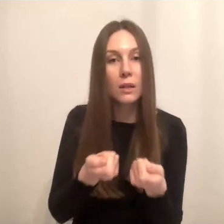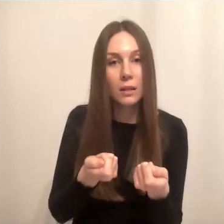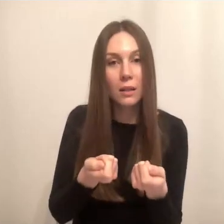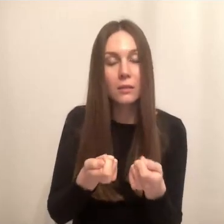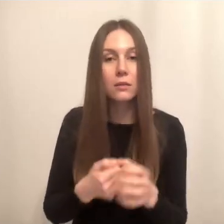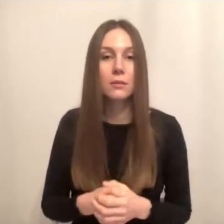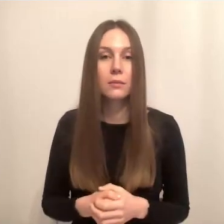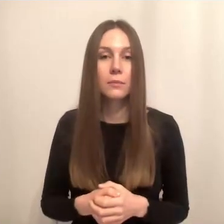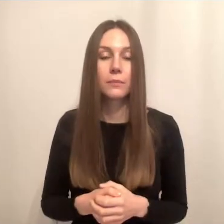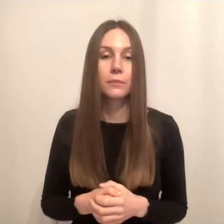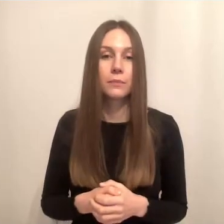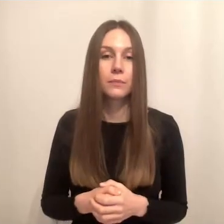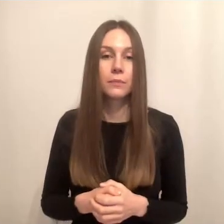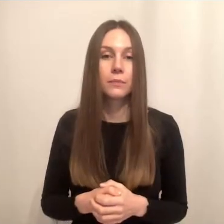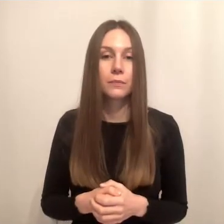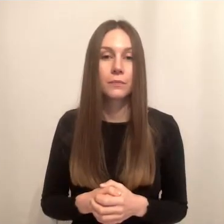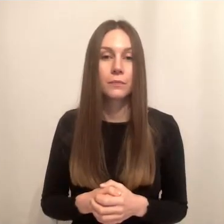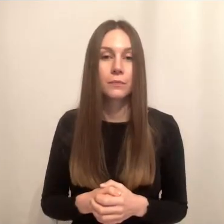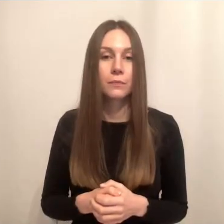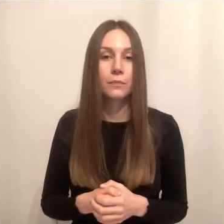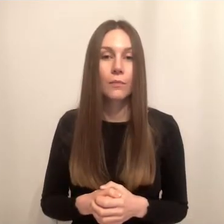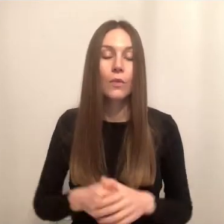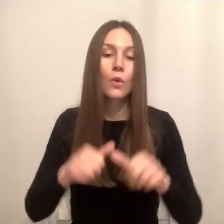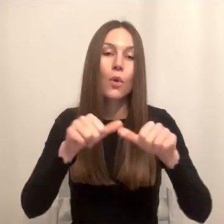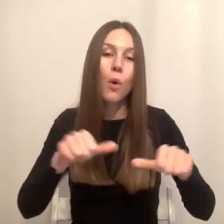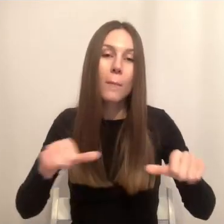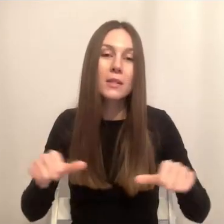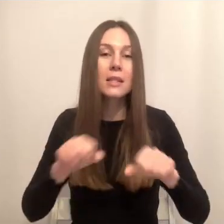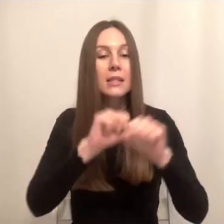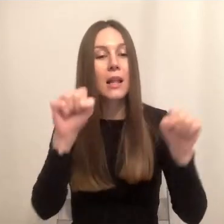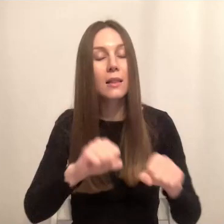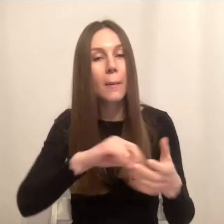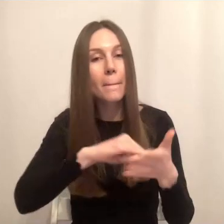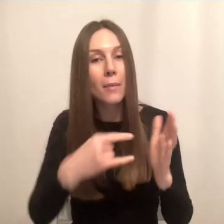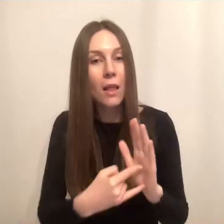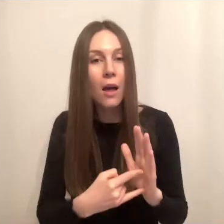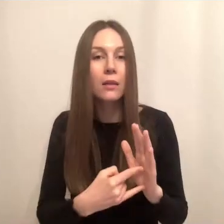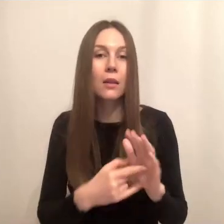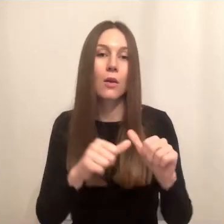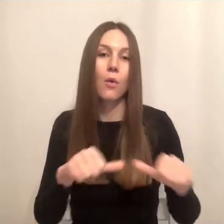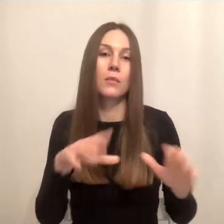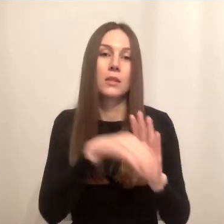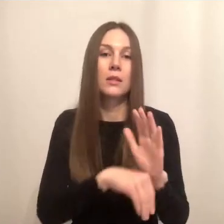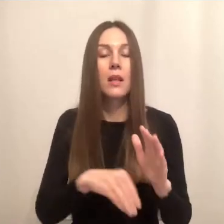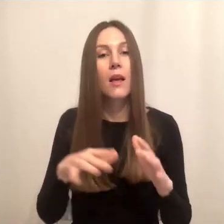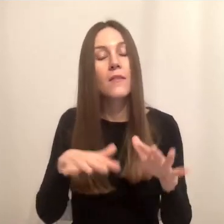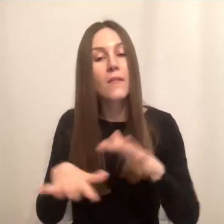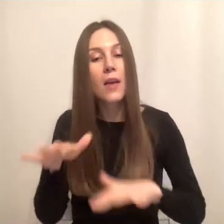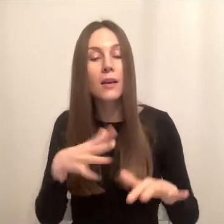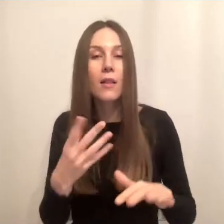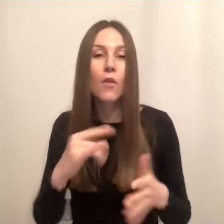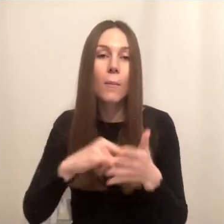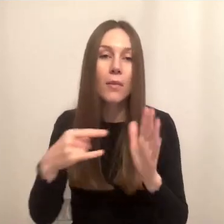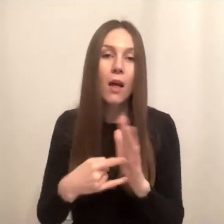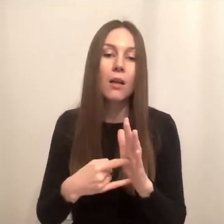esu daugybės komisijų, tai strateginio plano, veiklos planų koordinatorė.